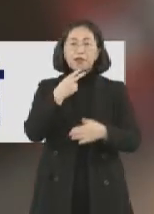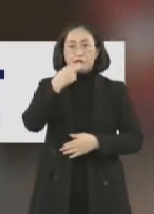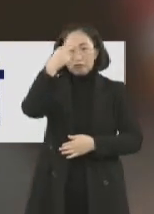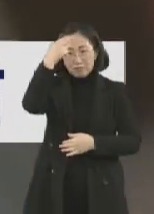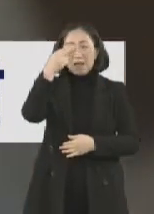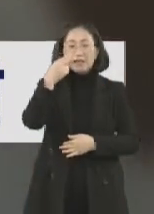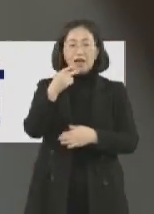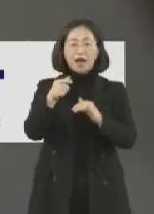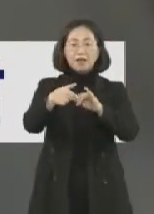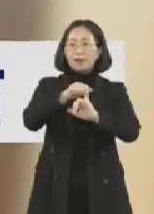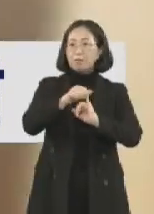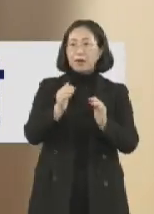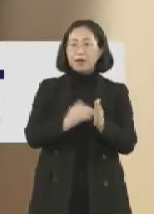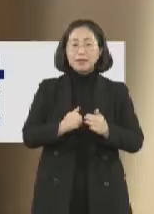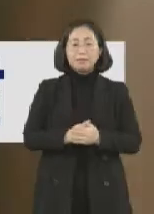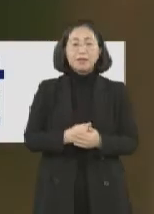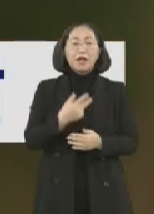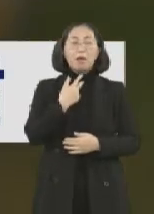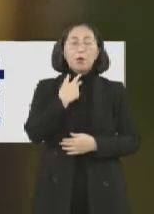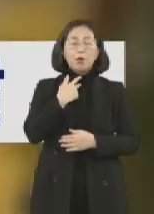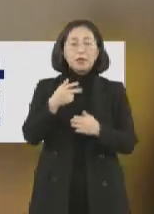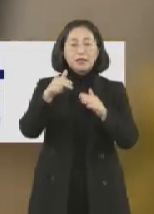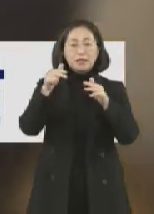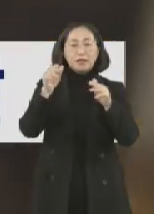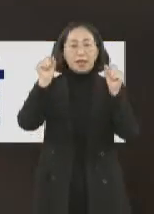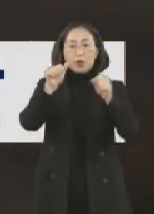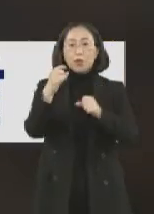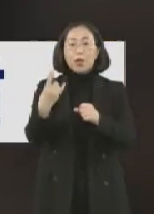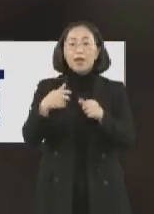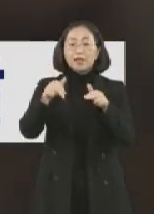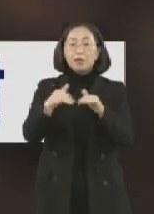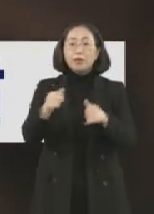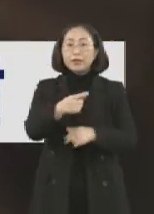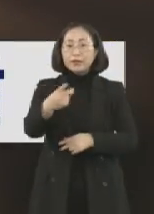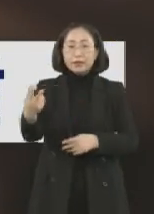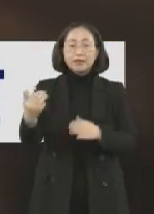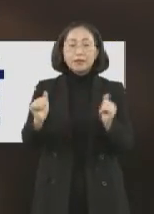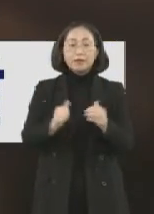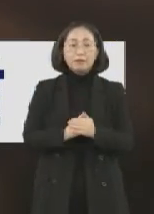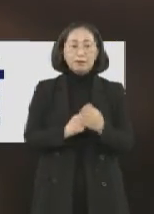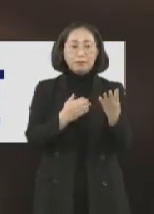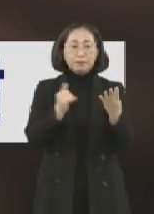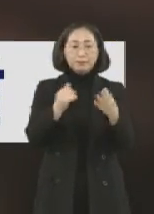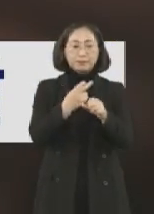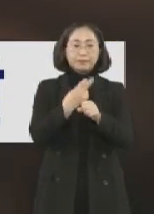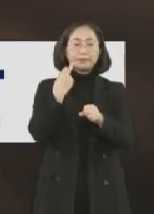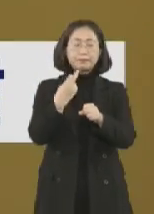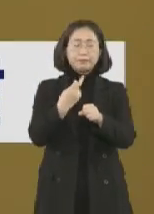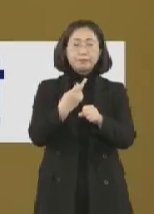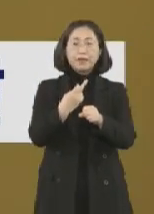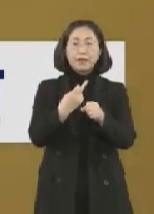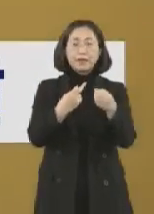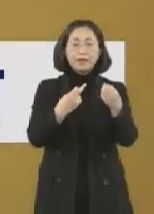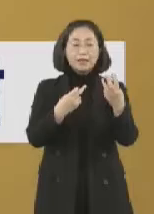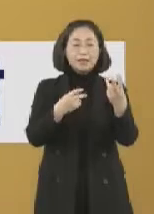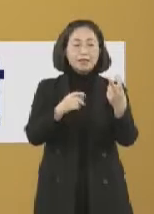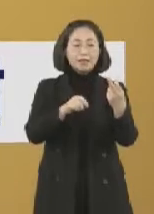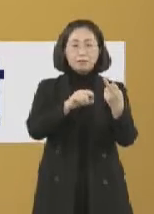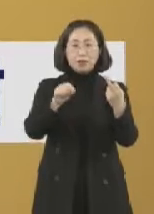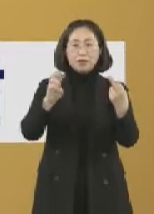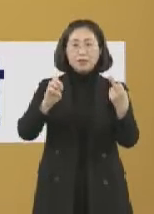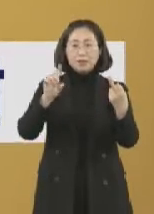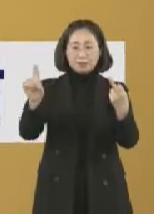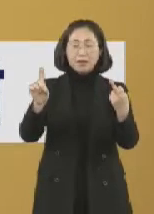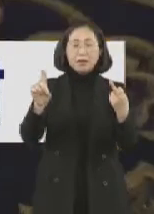보령 경찰서에 이 경감과 보령시 체육회 직원 등 4명은 지난해 12월 31일 오후 10시 40분까지 보령의 한